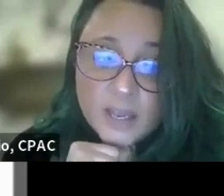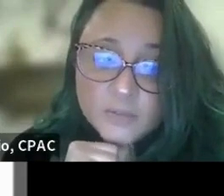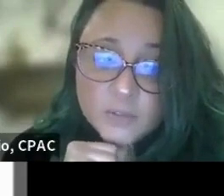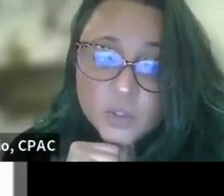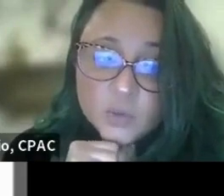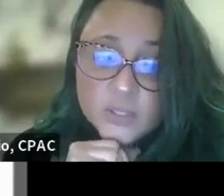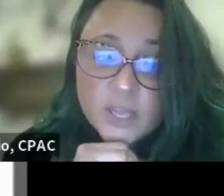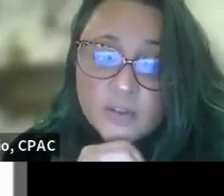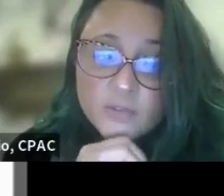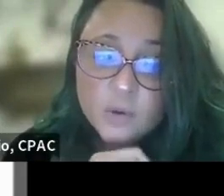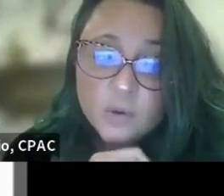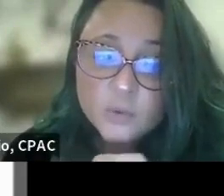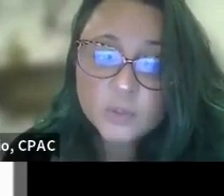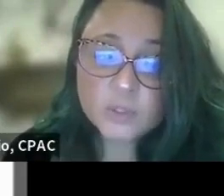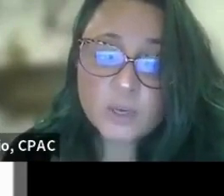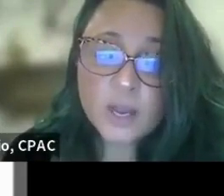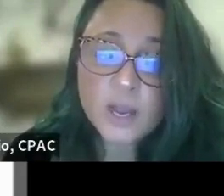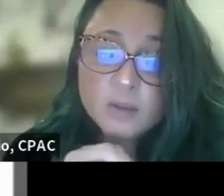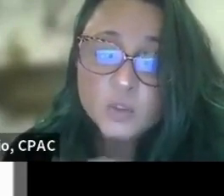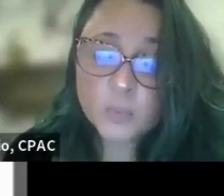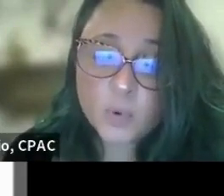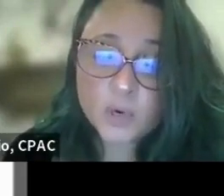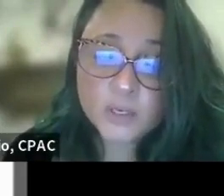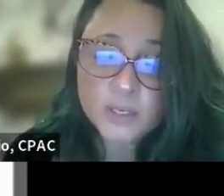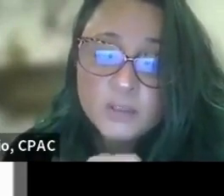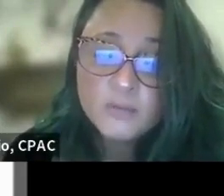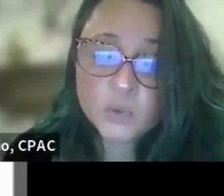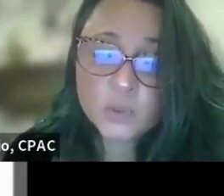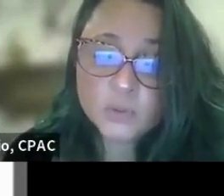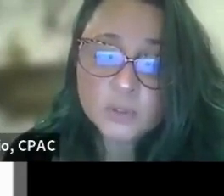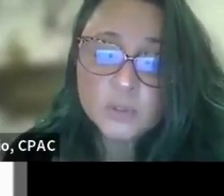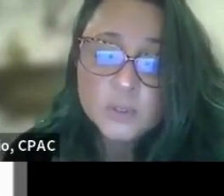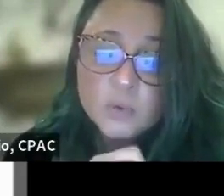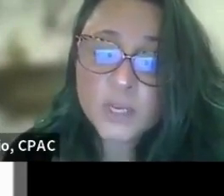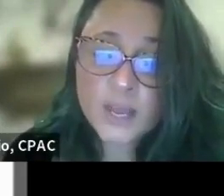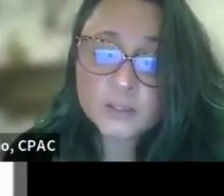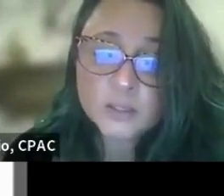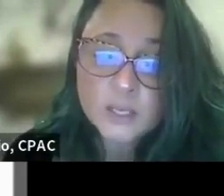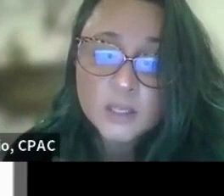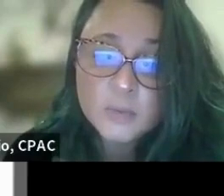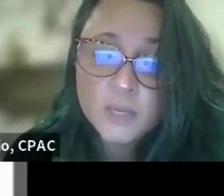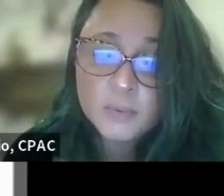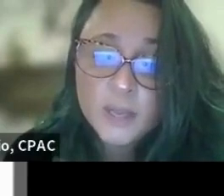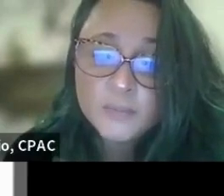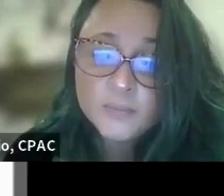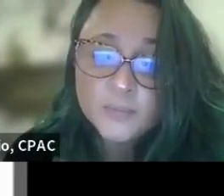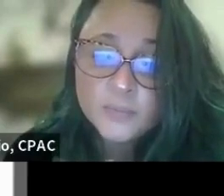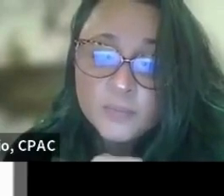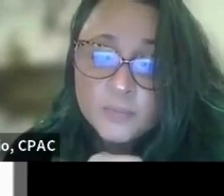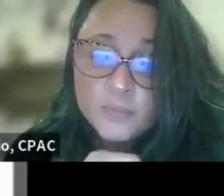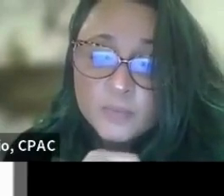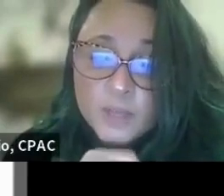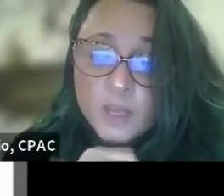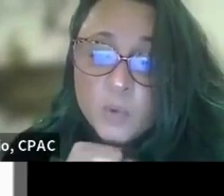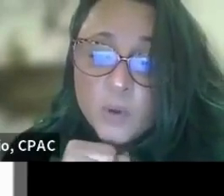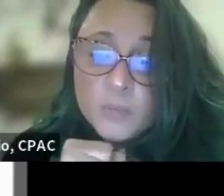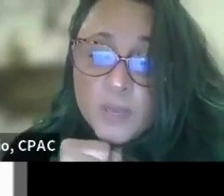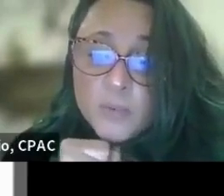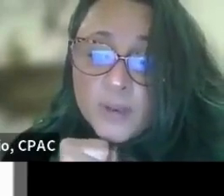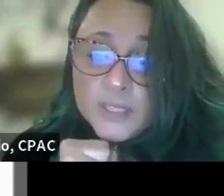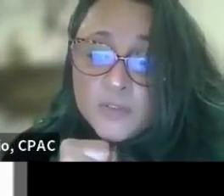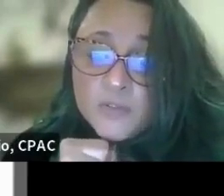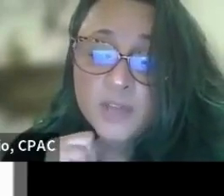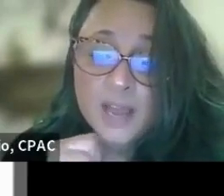然后我们也会做一个测量，看看这些翻译，他们的翻译质量如